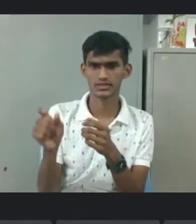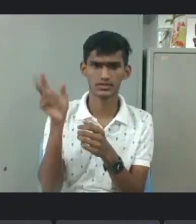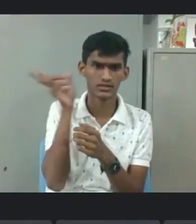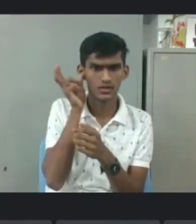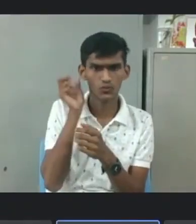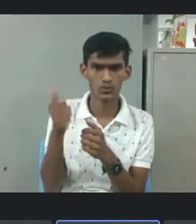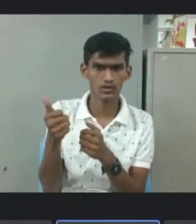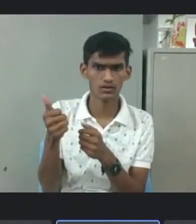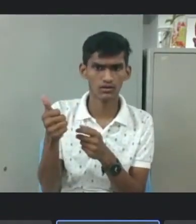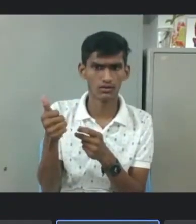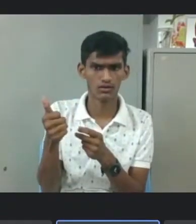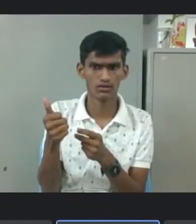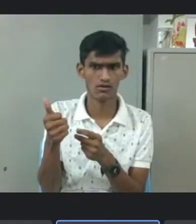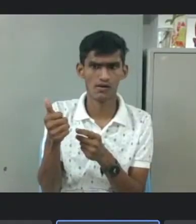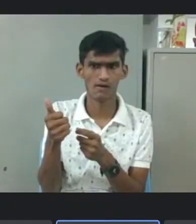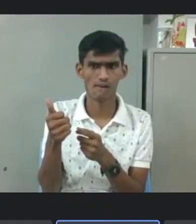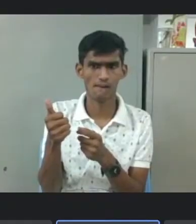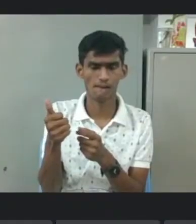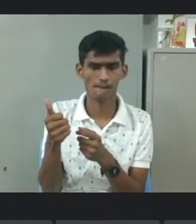കേൾക്കാവോ അമ്മ? കേൾക്കുന്നുണ്ടോ?